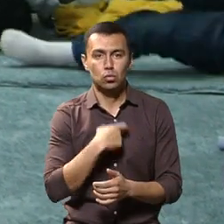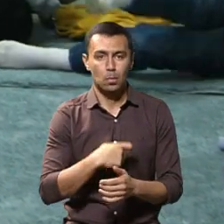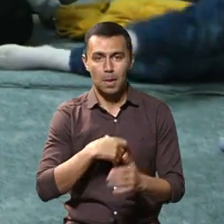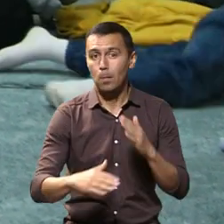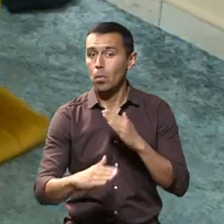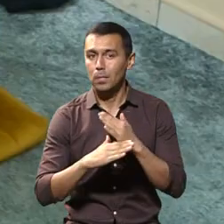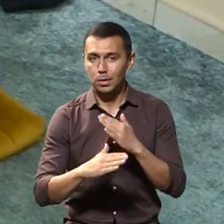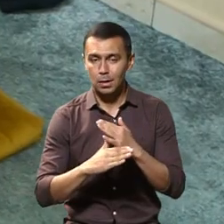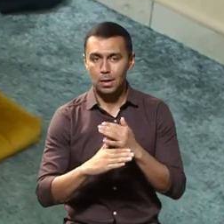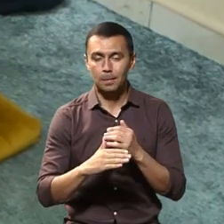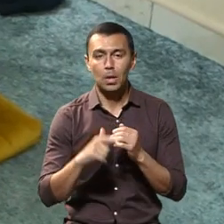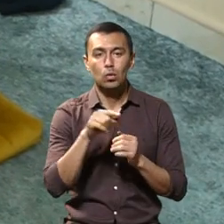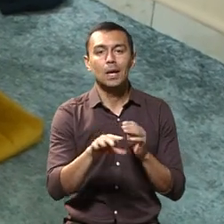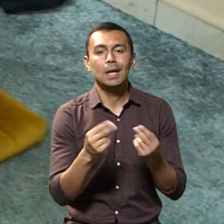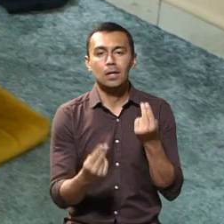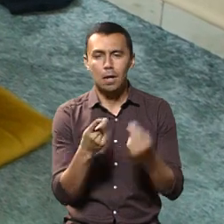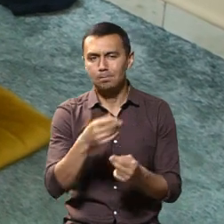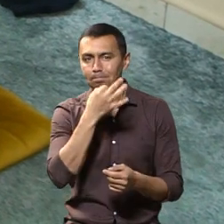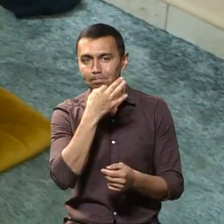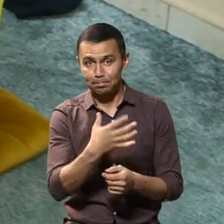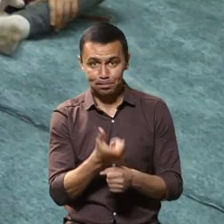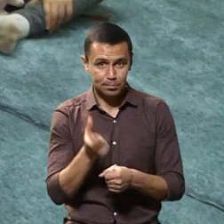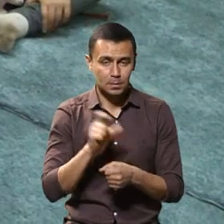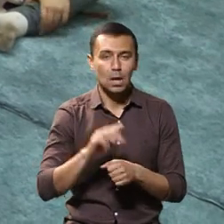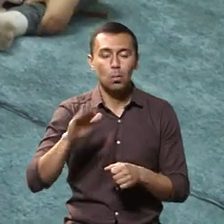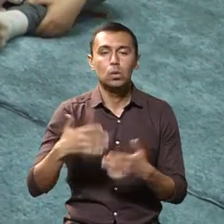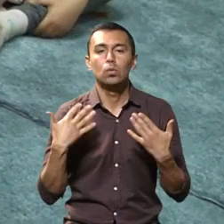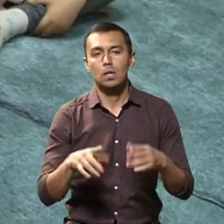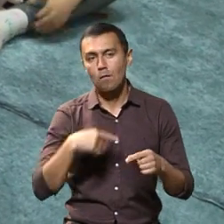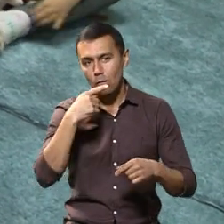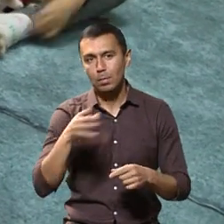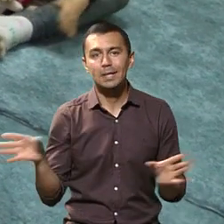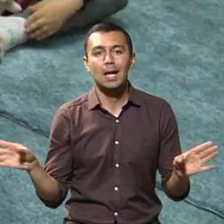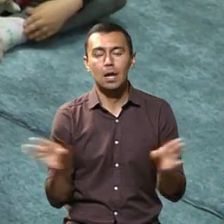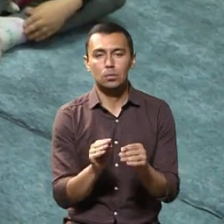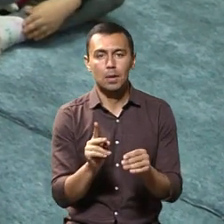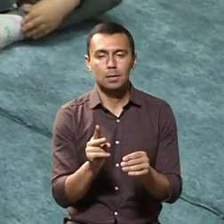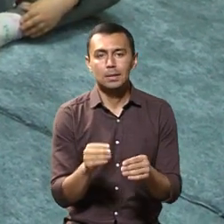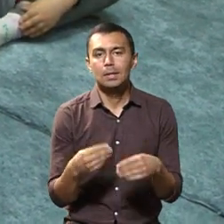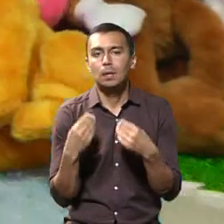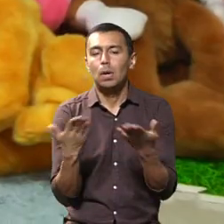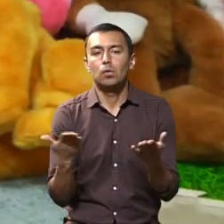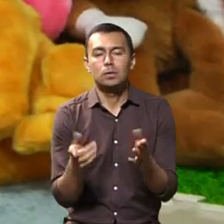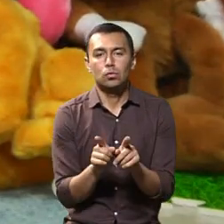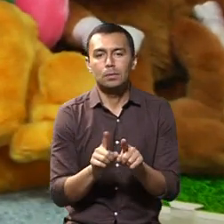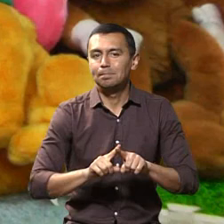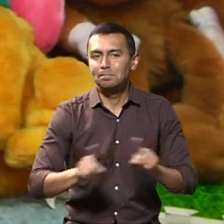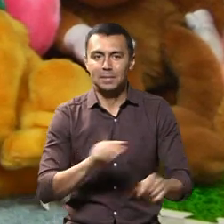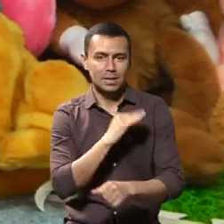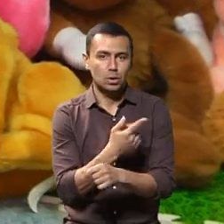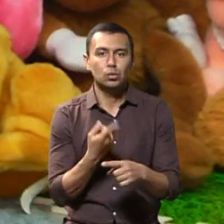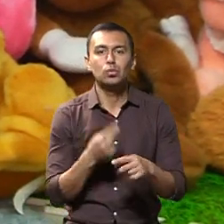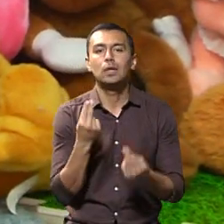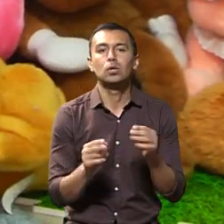помічника, саме ту іграшку, яка припадає їм до душі. А потім ми вже говоримо з ними, наділяємо якоюсь чарівною силою цю